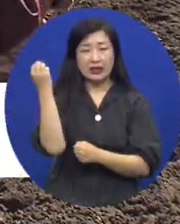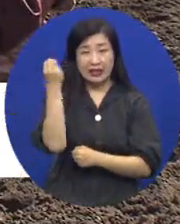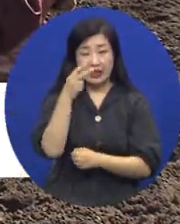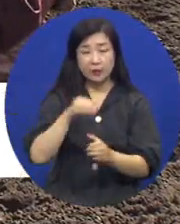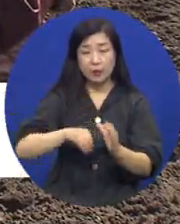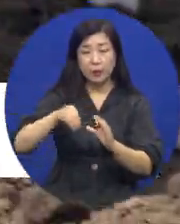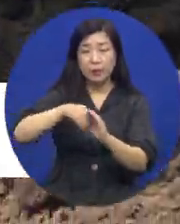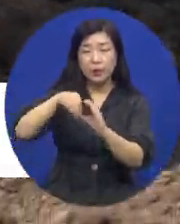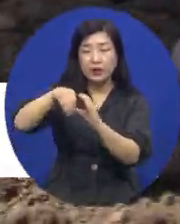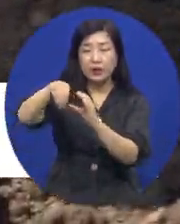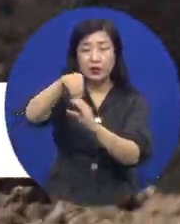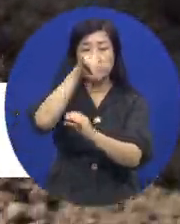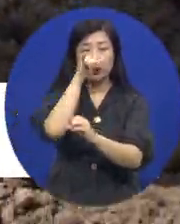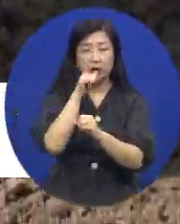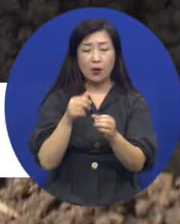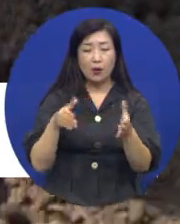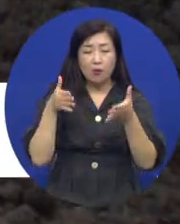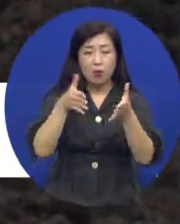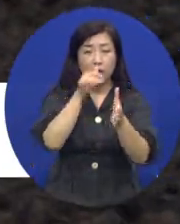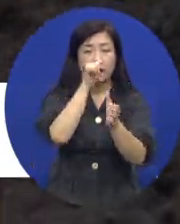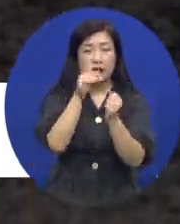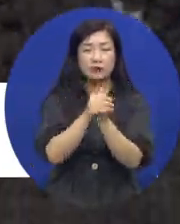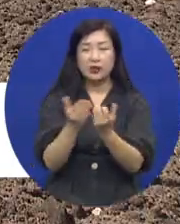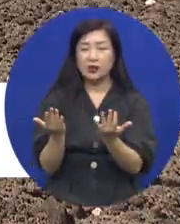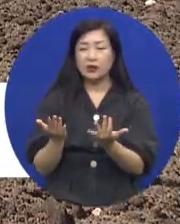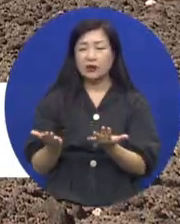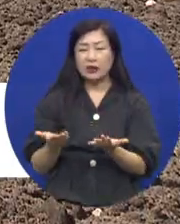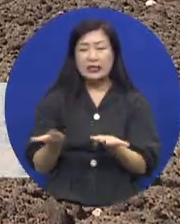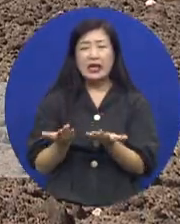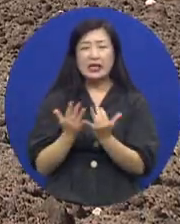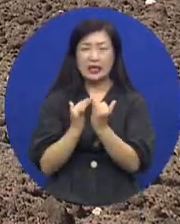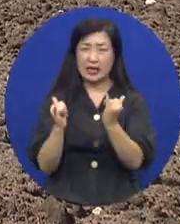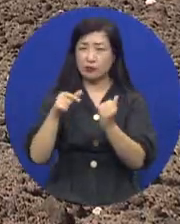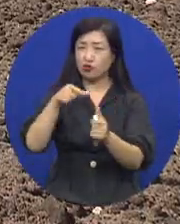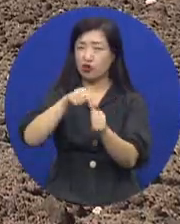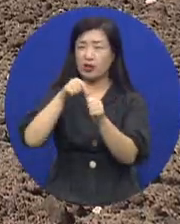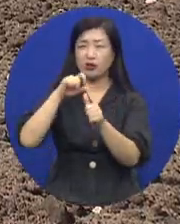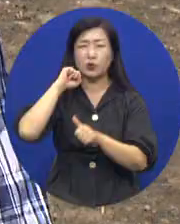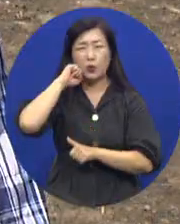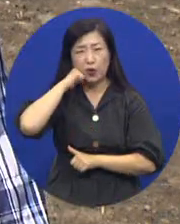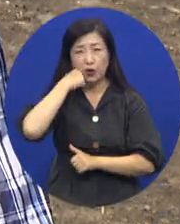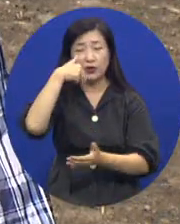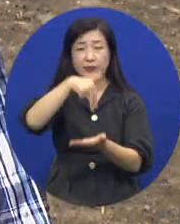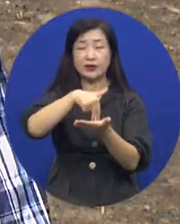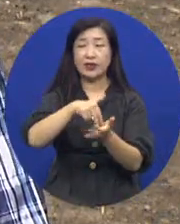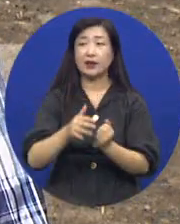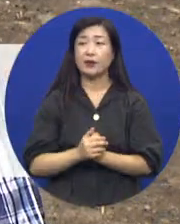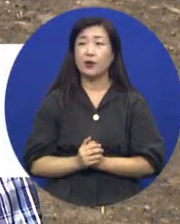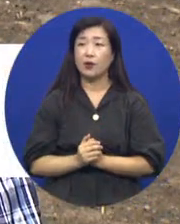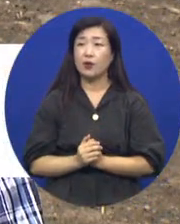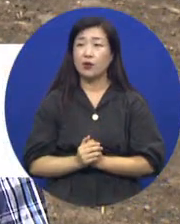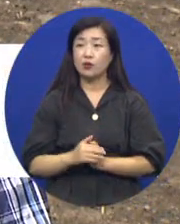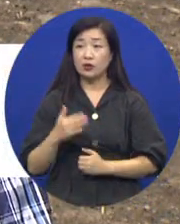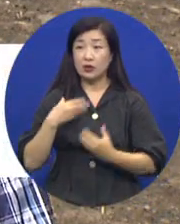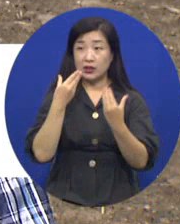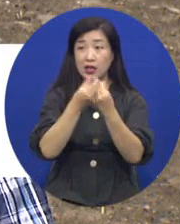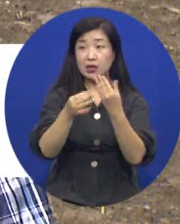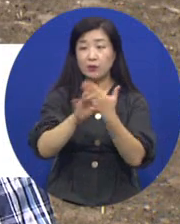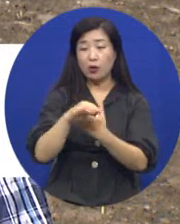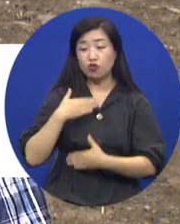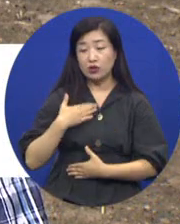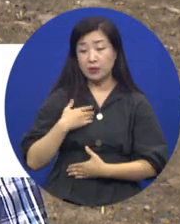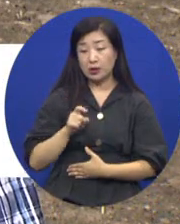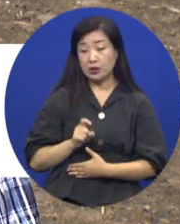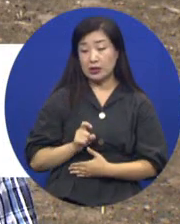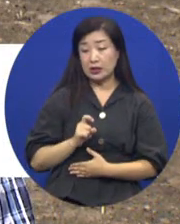나서는 농가들이 몰리면서 일손 구하기는 하늘의 별 따기만큼이나 어려워졌습니다. 오늘 예를 들어 우리 집에서 10만 원